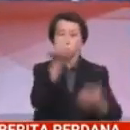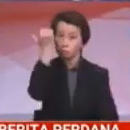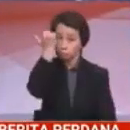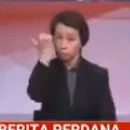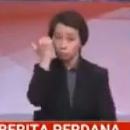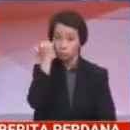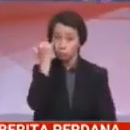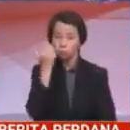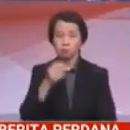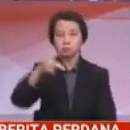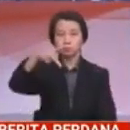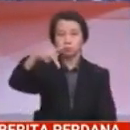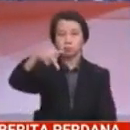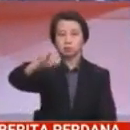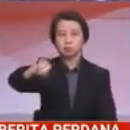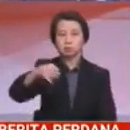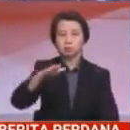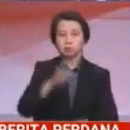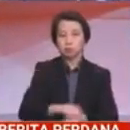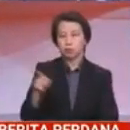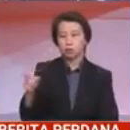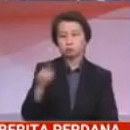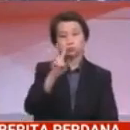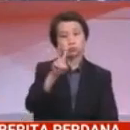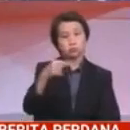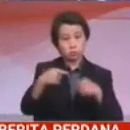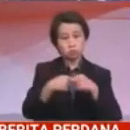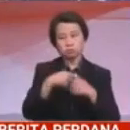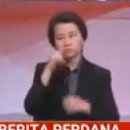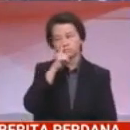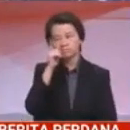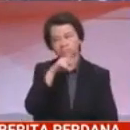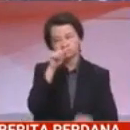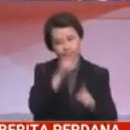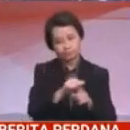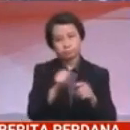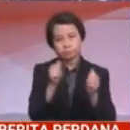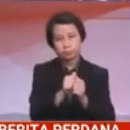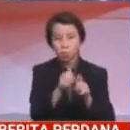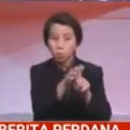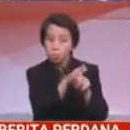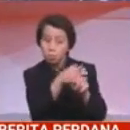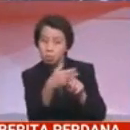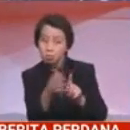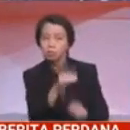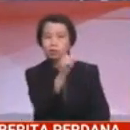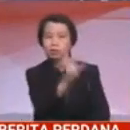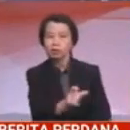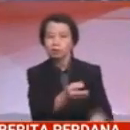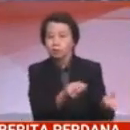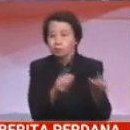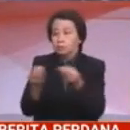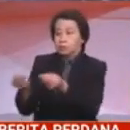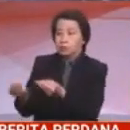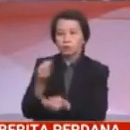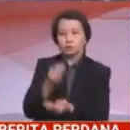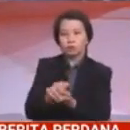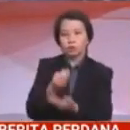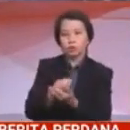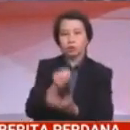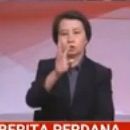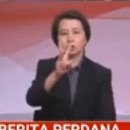Mahkamah Majistrik Petaling Jaya atas dua tuduhan menipu dengan memperdayakan mangsa menyerahkan